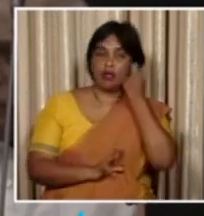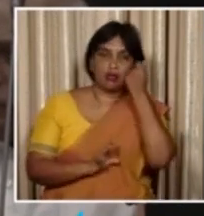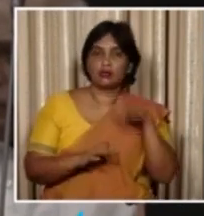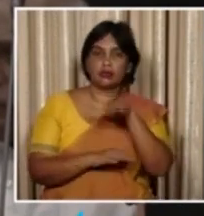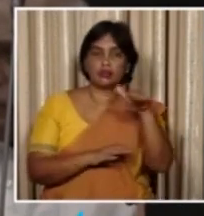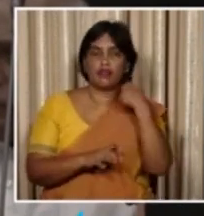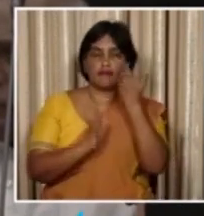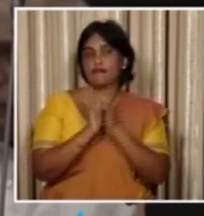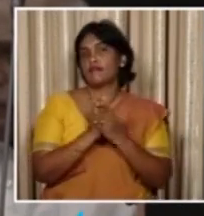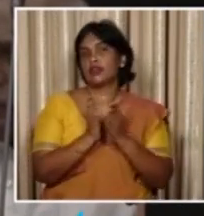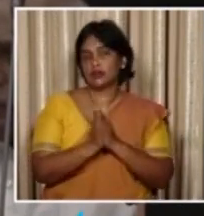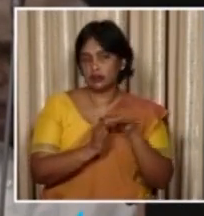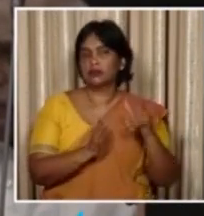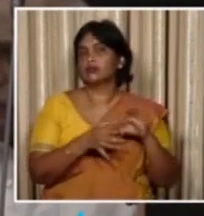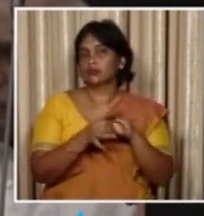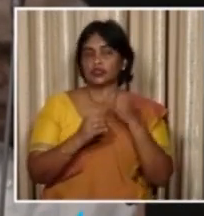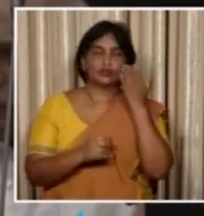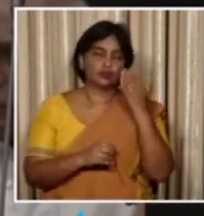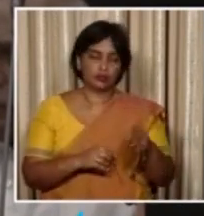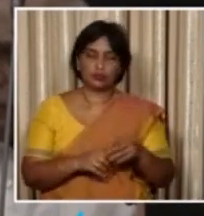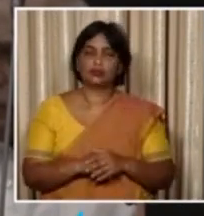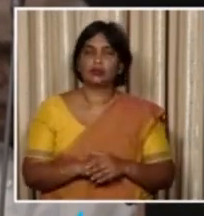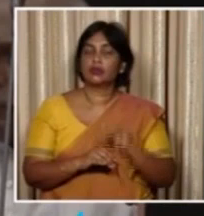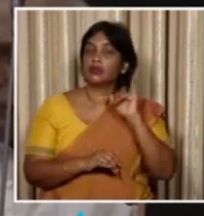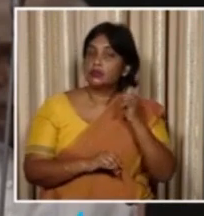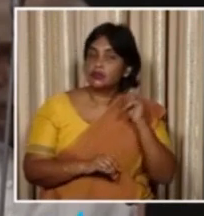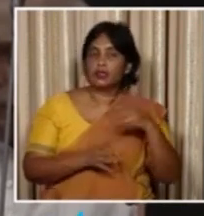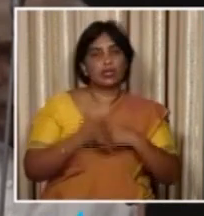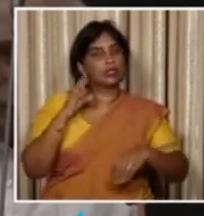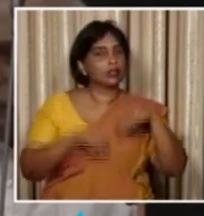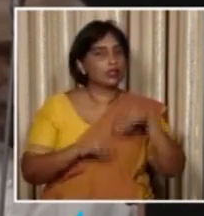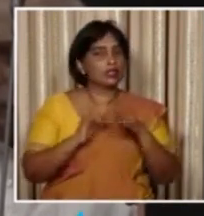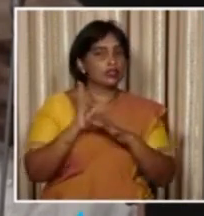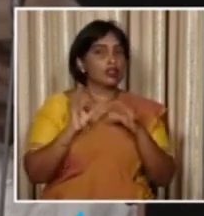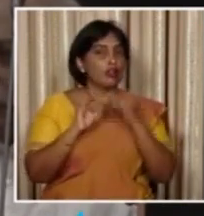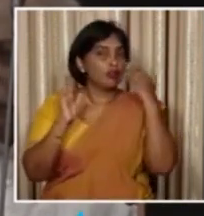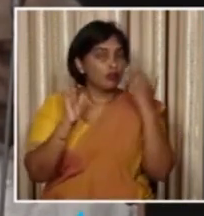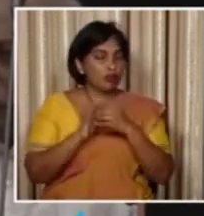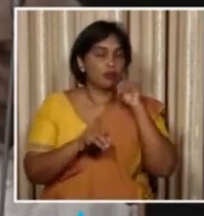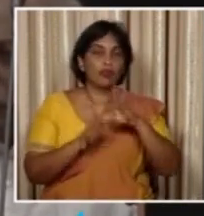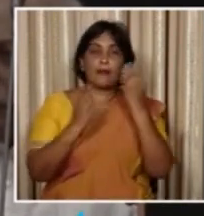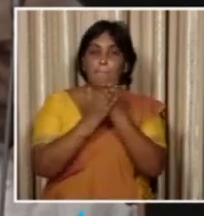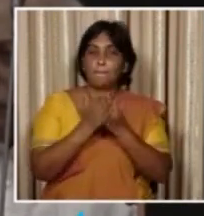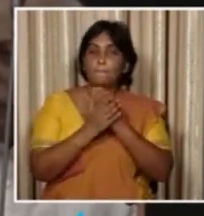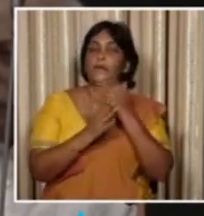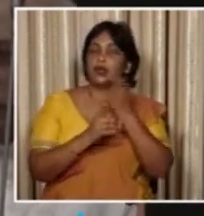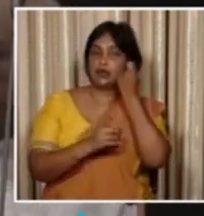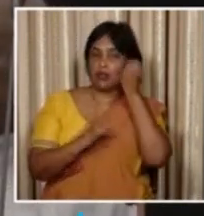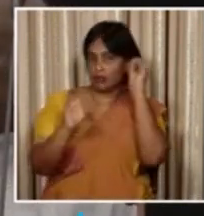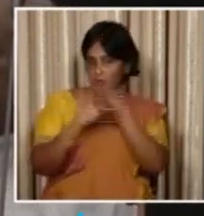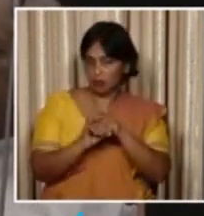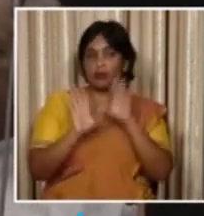සමාජ මාධ්‍ය ජාලාවෙන් දැක්කා. යම් යම් දේශපාලන අරමුණු වෙනුවෙන් තමයි මේ පින්තූර සහ අදහස් දාලා